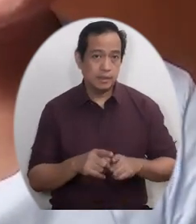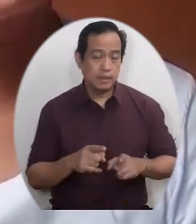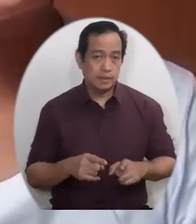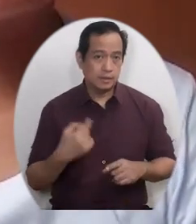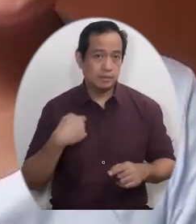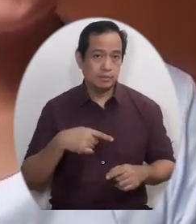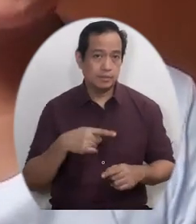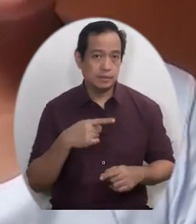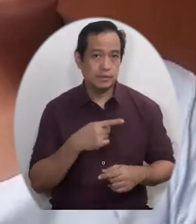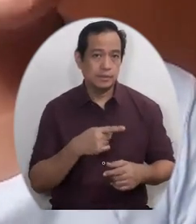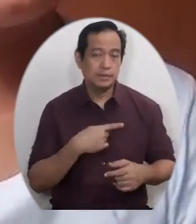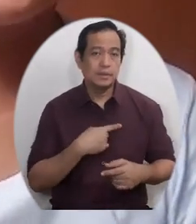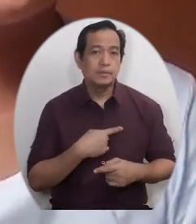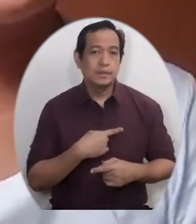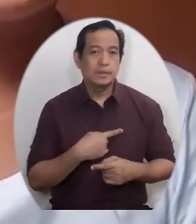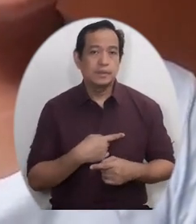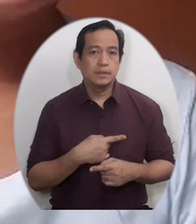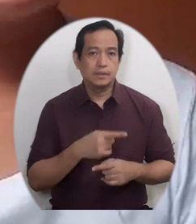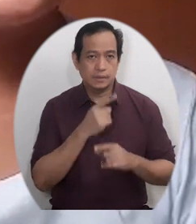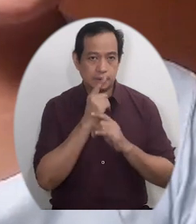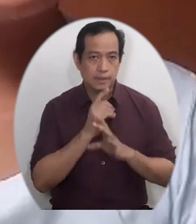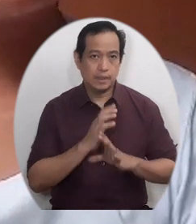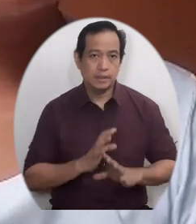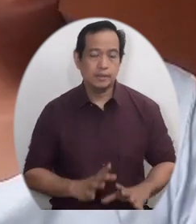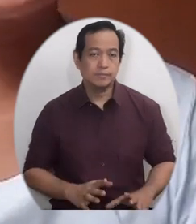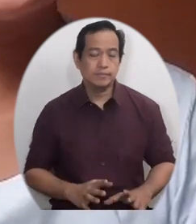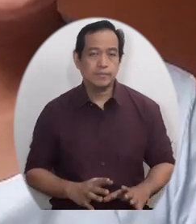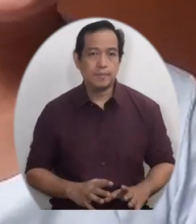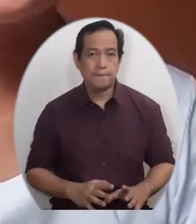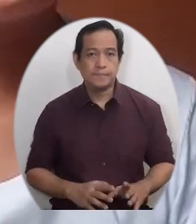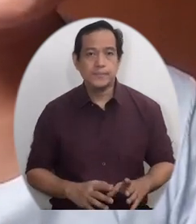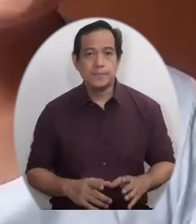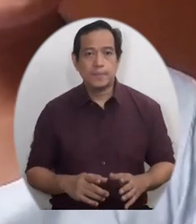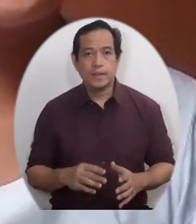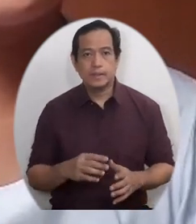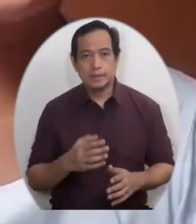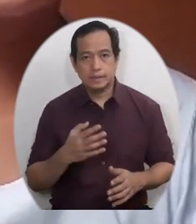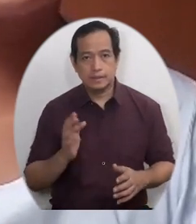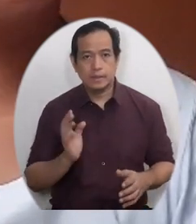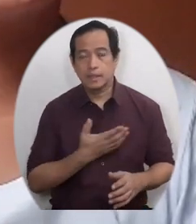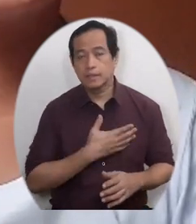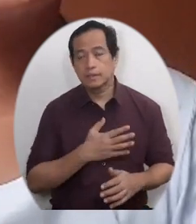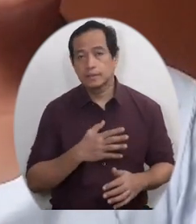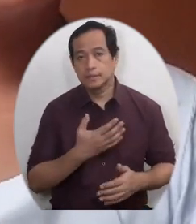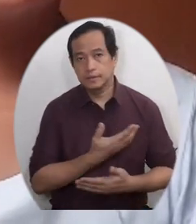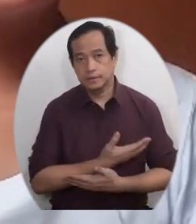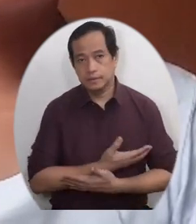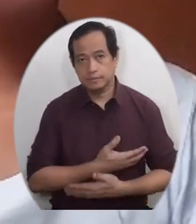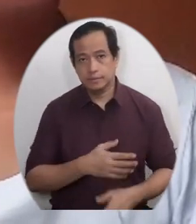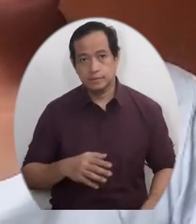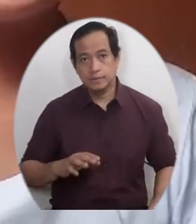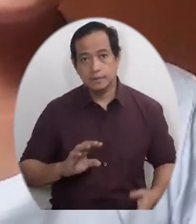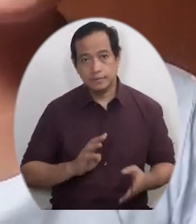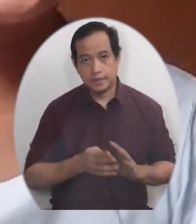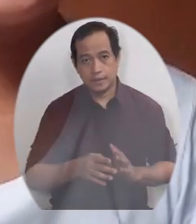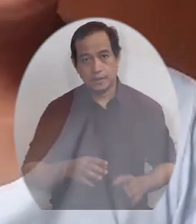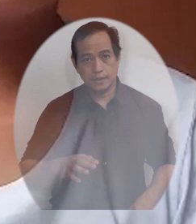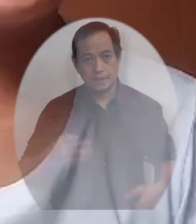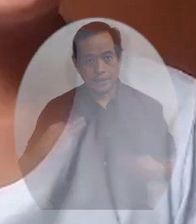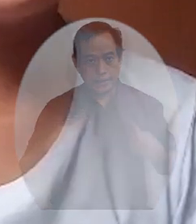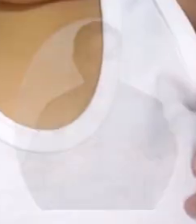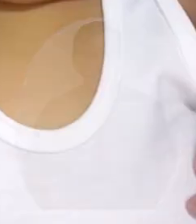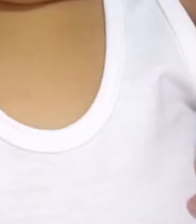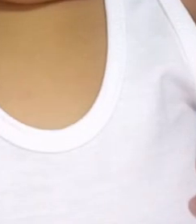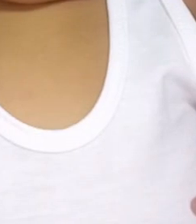magiging panatag na rin po yung loob namin na magiging healthy na po yung anak namin at lalaki